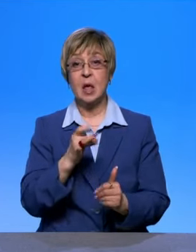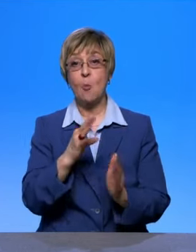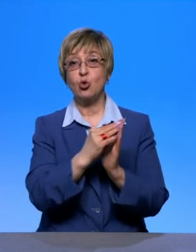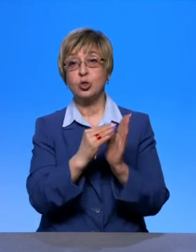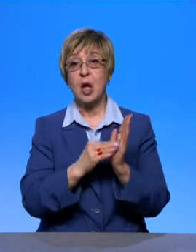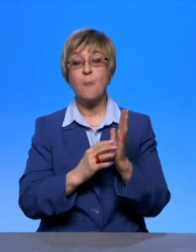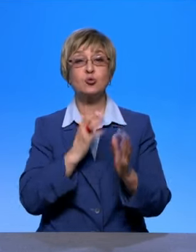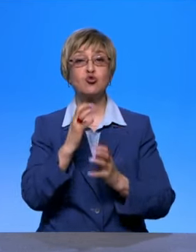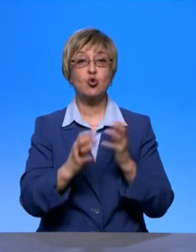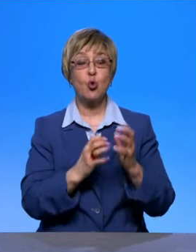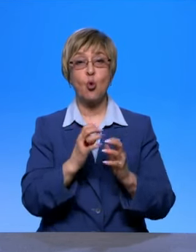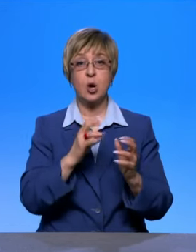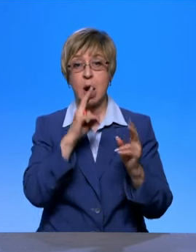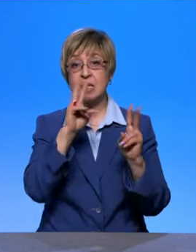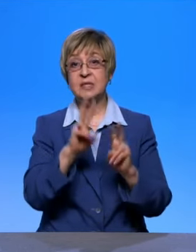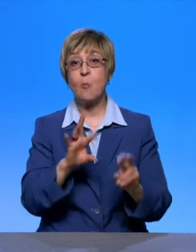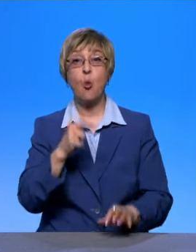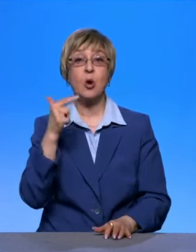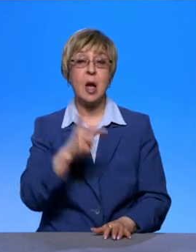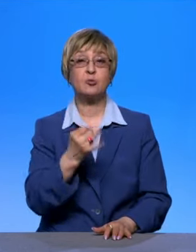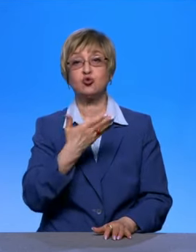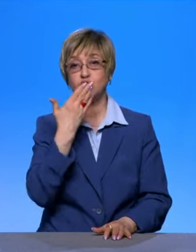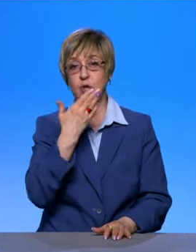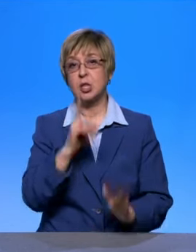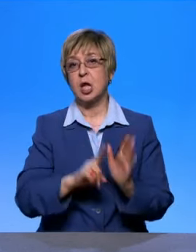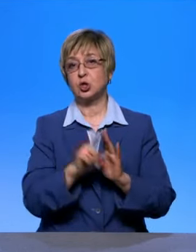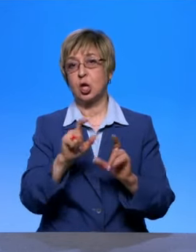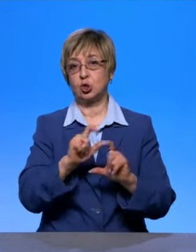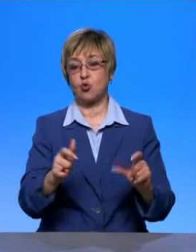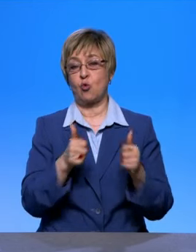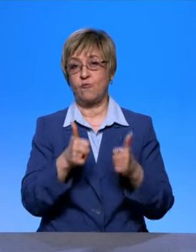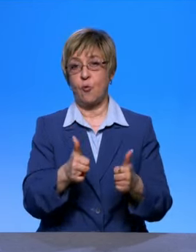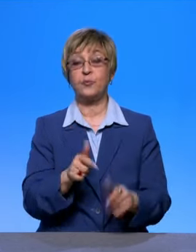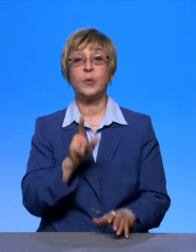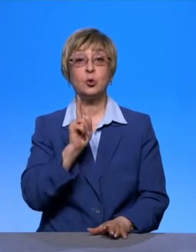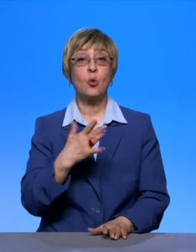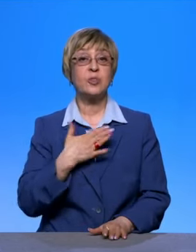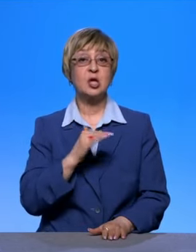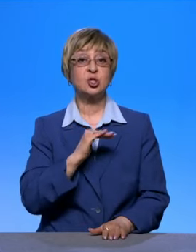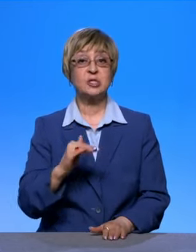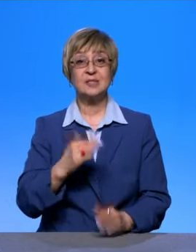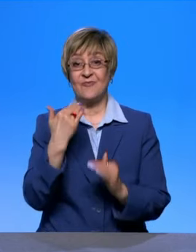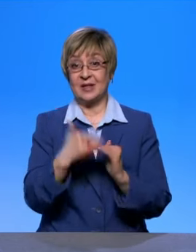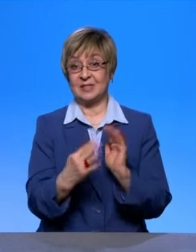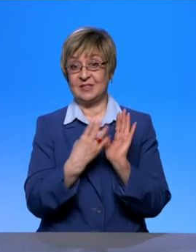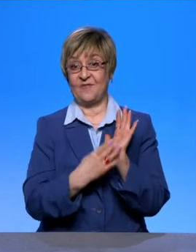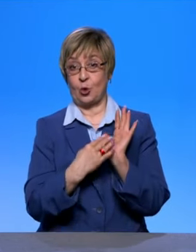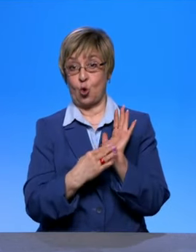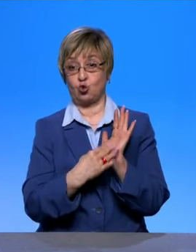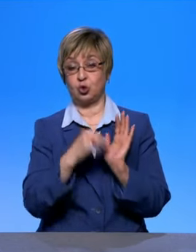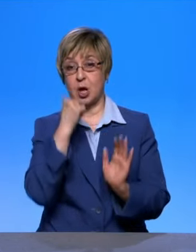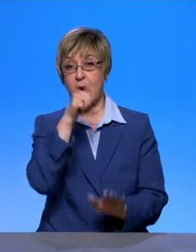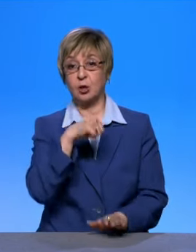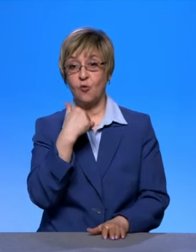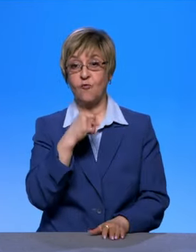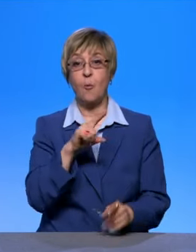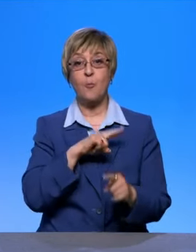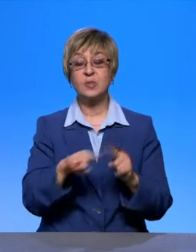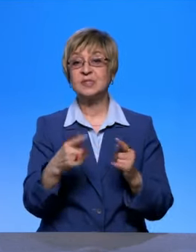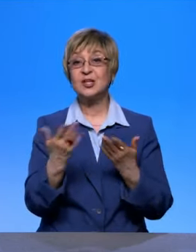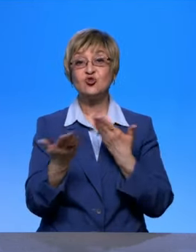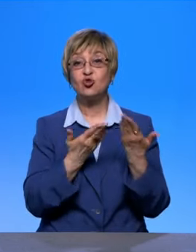исследований тоже, кстати, по грамотности чтения. Но что характерно, наши дети, вот еще с конца 90-х годов, они... быстро